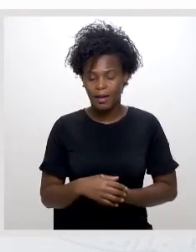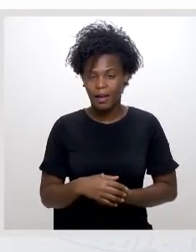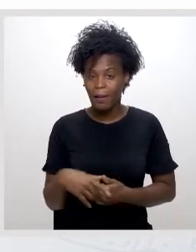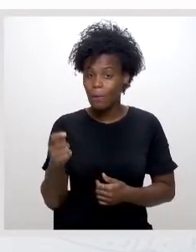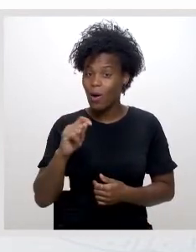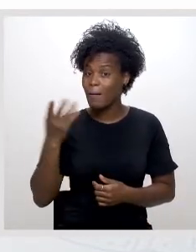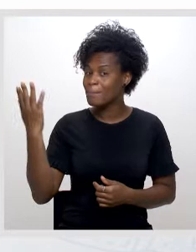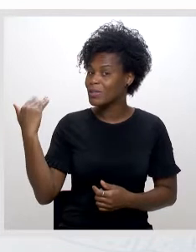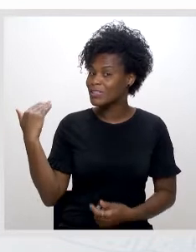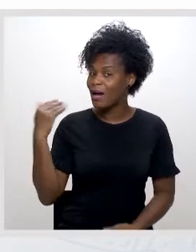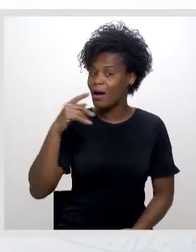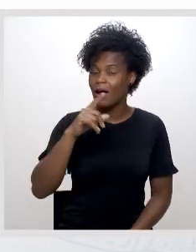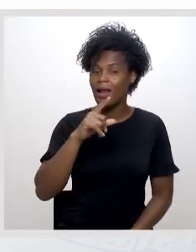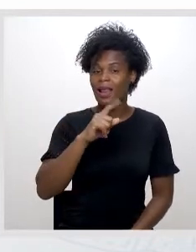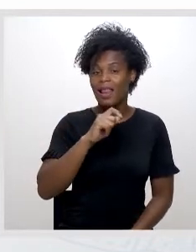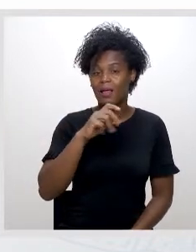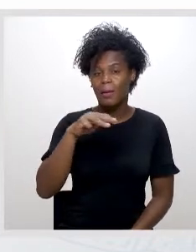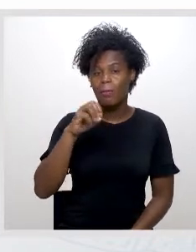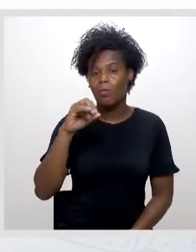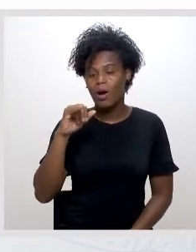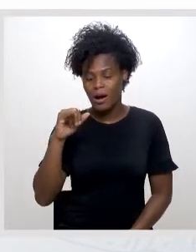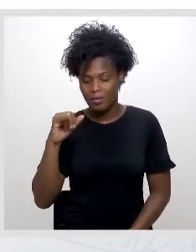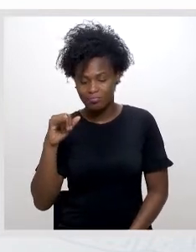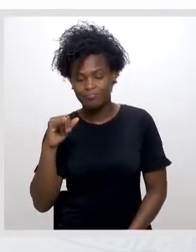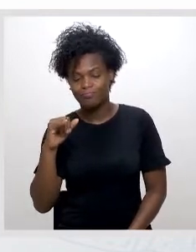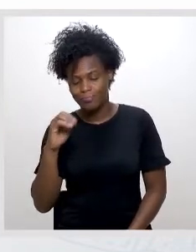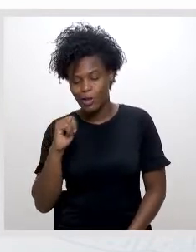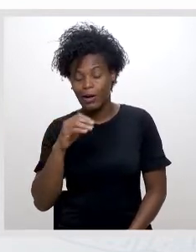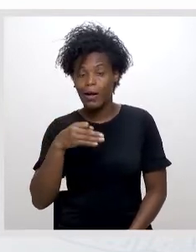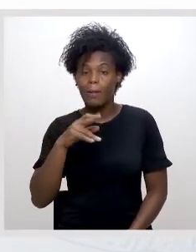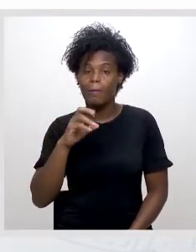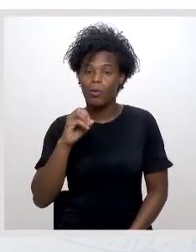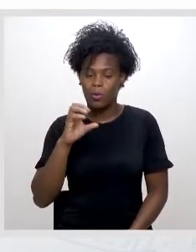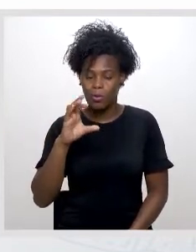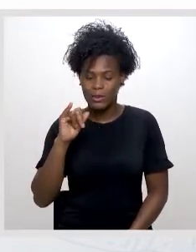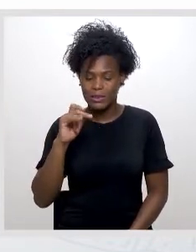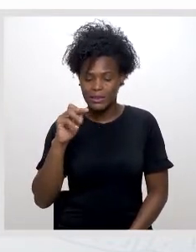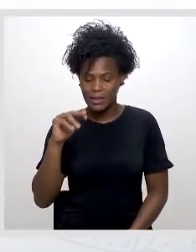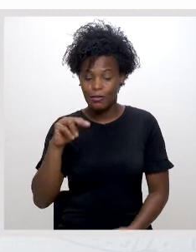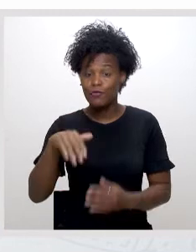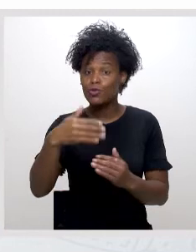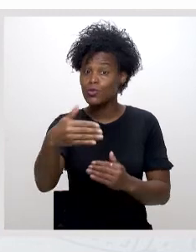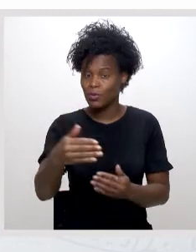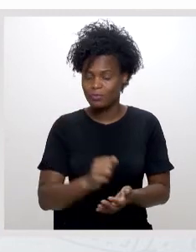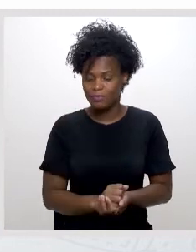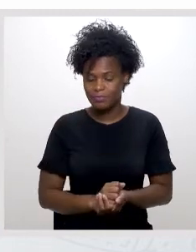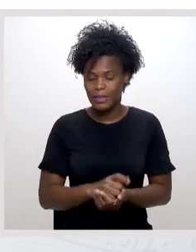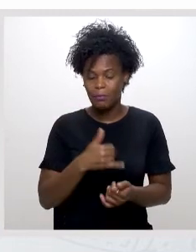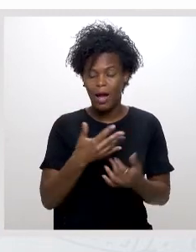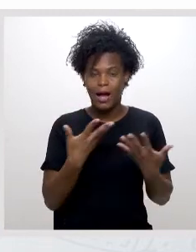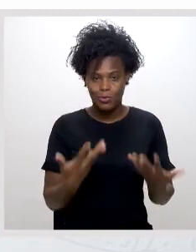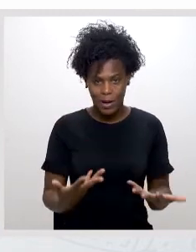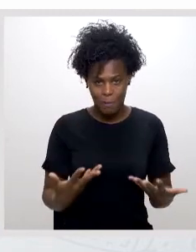le mois prochain. Donc, le mois prochain indique une chose qui va arriver. Et finalement,